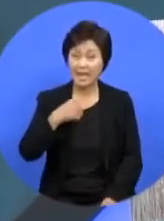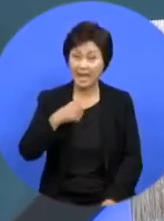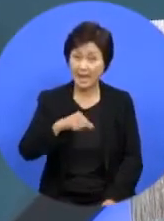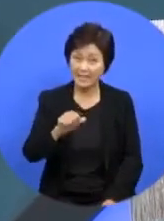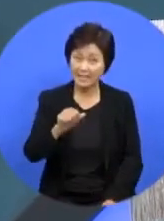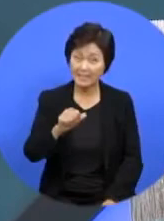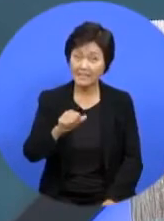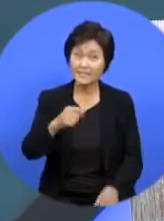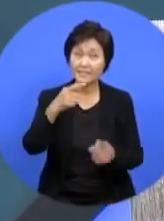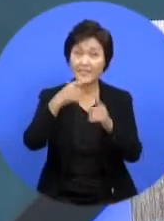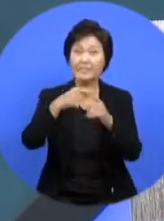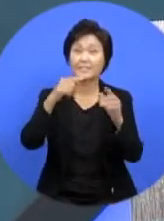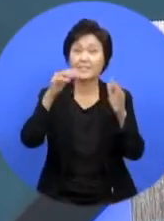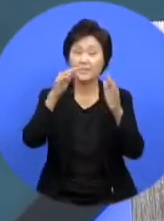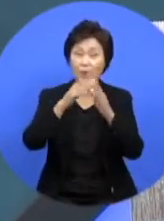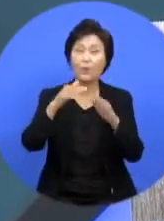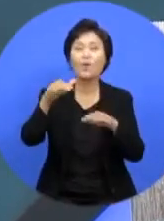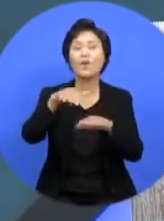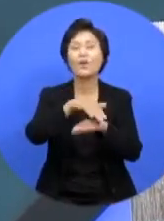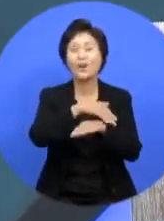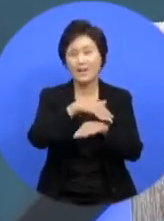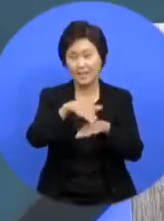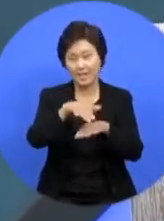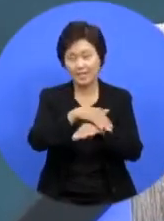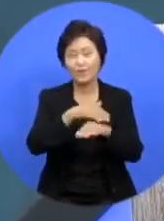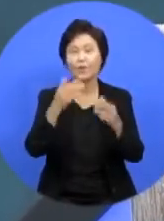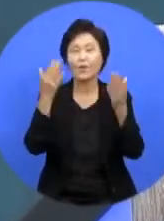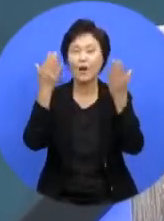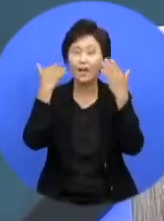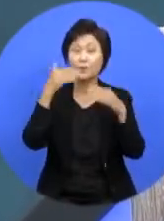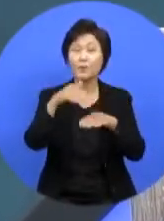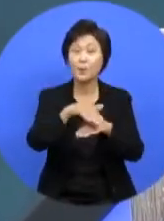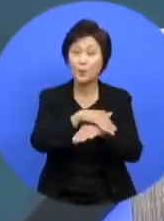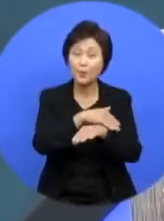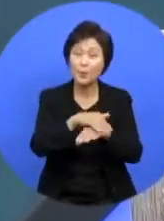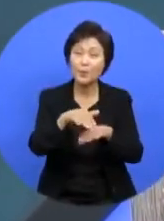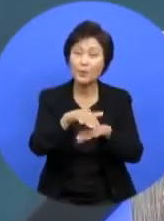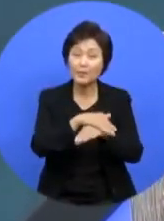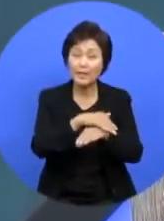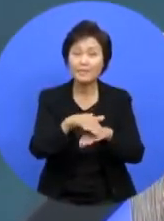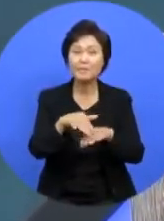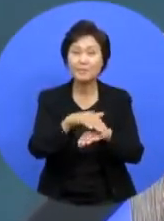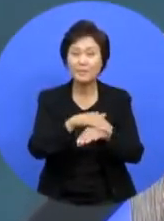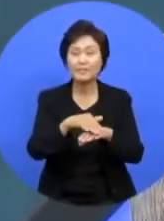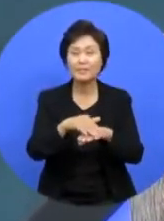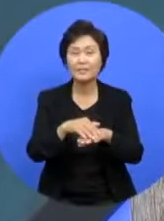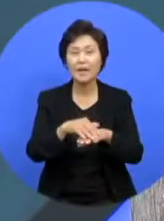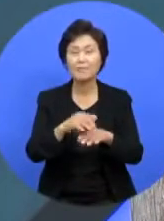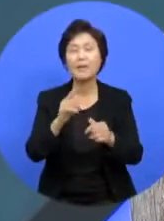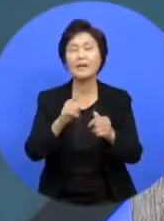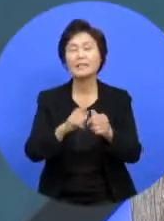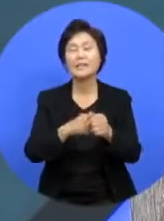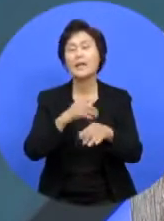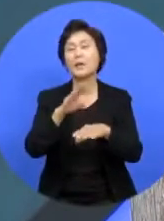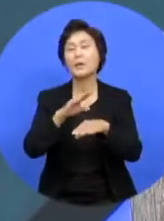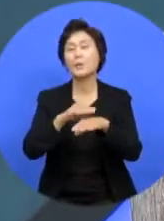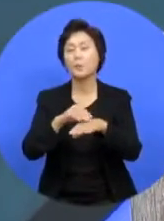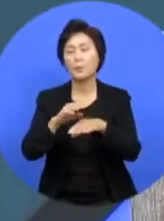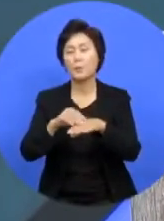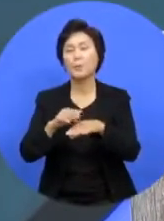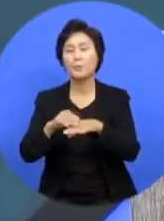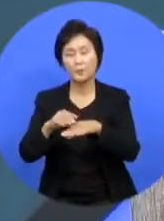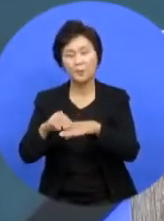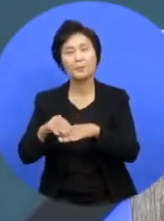교회를 다니면서 학교를 다니면서 학교를 통해서? 예, 학교를 통해서 받아들이고? 스며들었던 것 같아요. 매일매일 이게